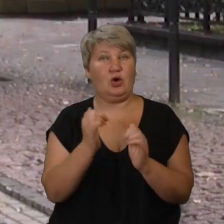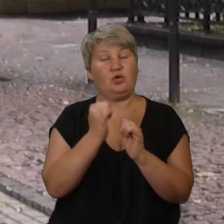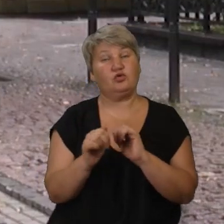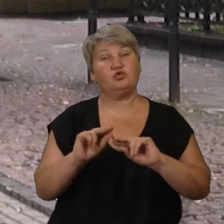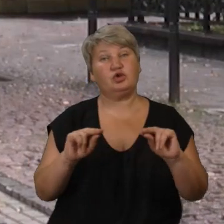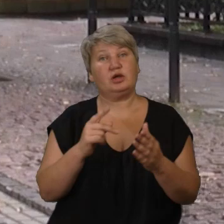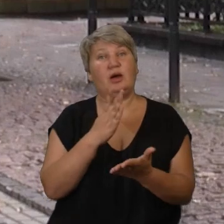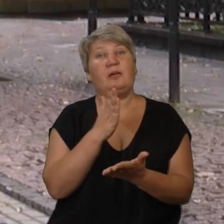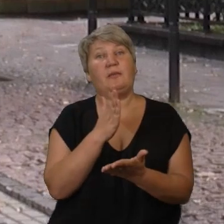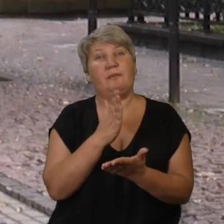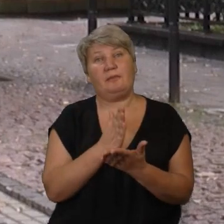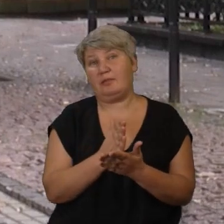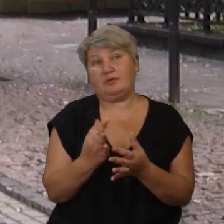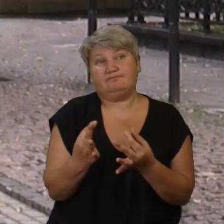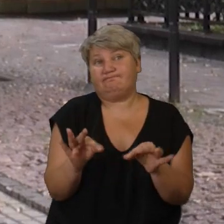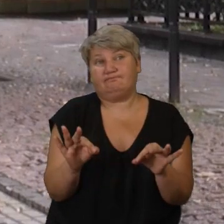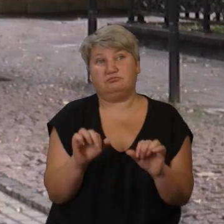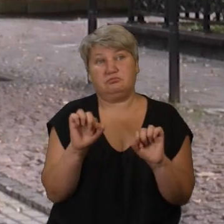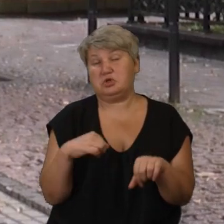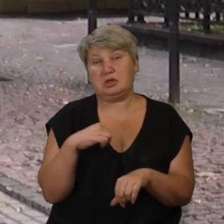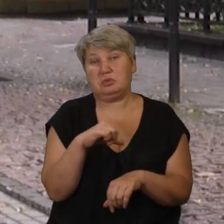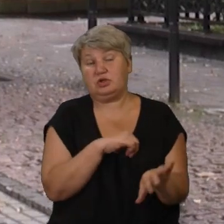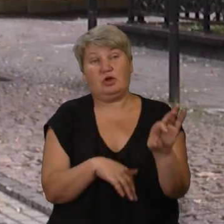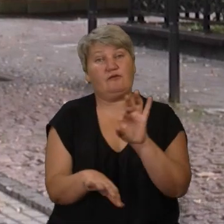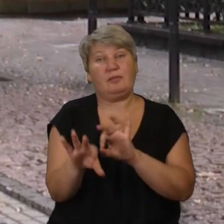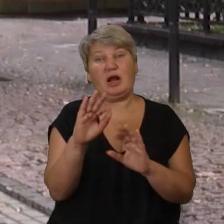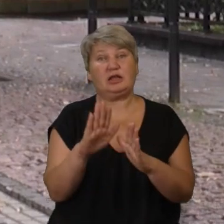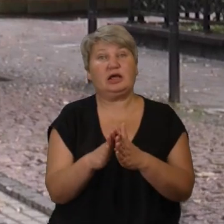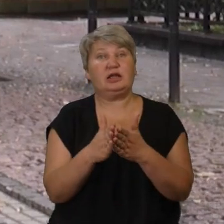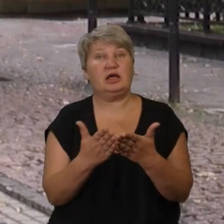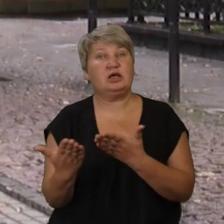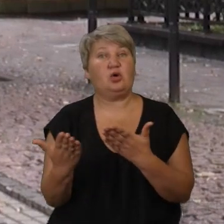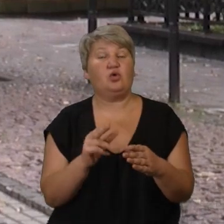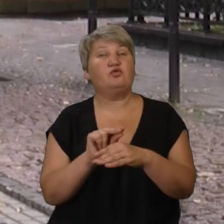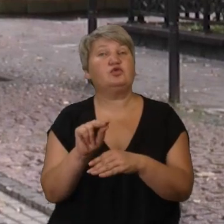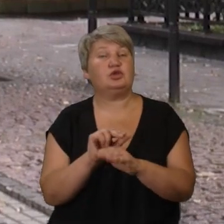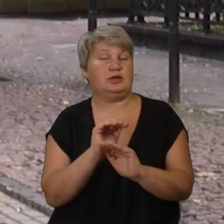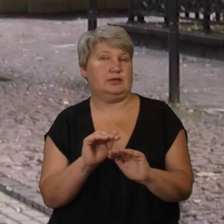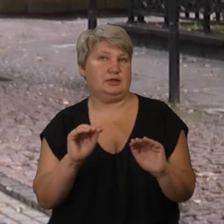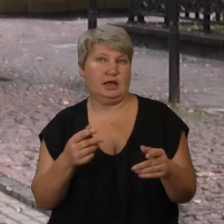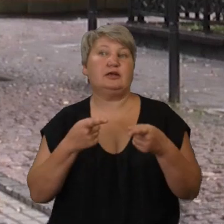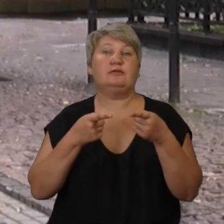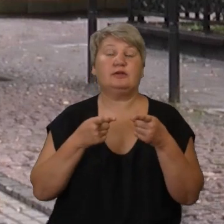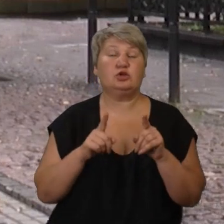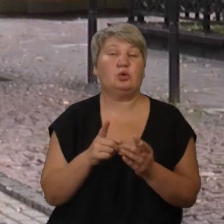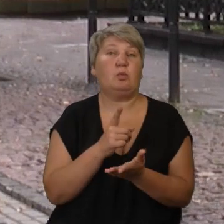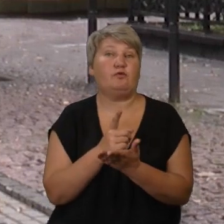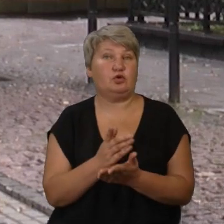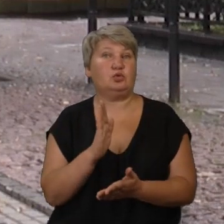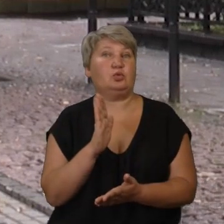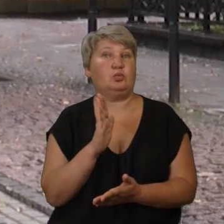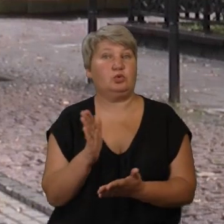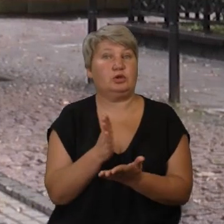має економічну свободу і може самостійно обирати книжку за якою вчитися дітям звісно воно має мати